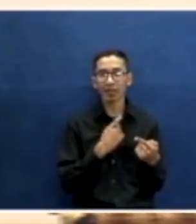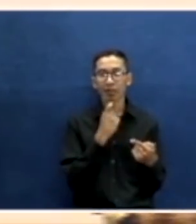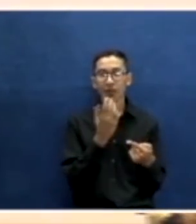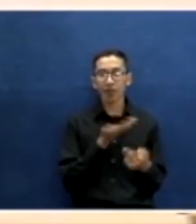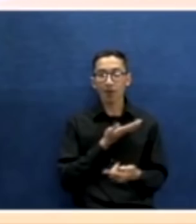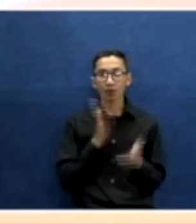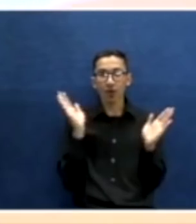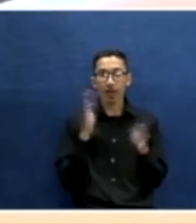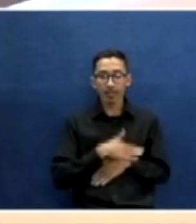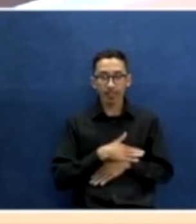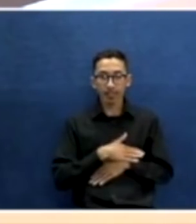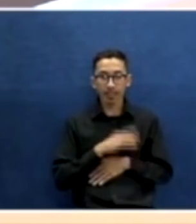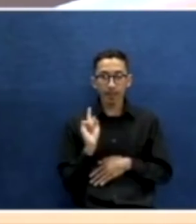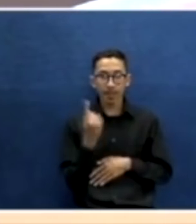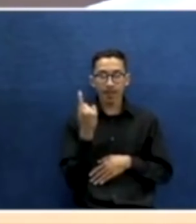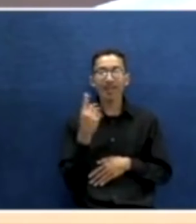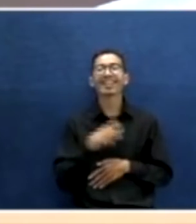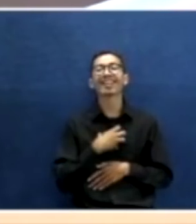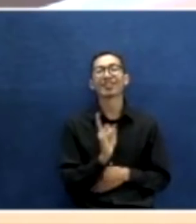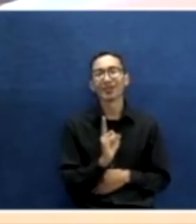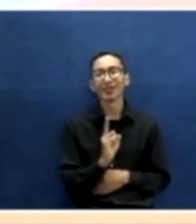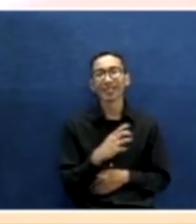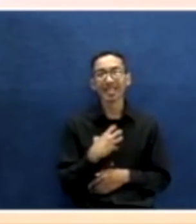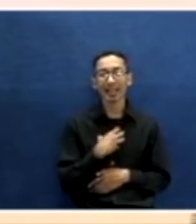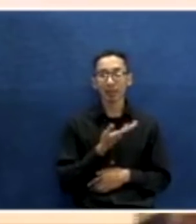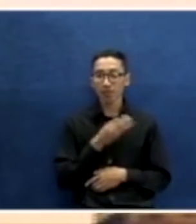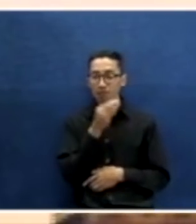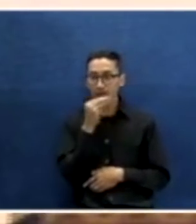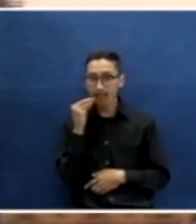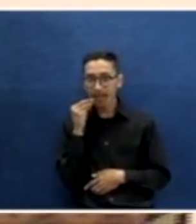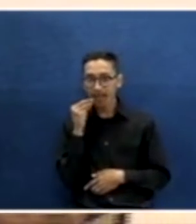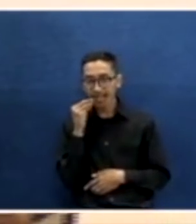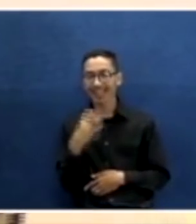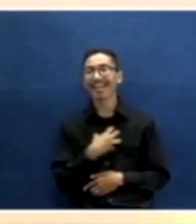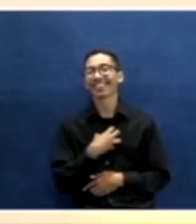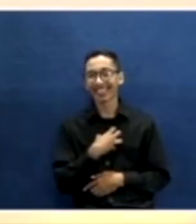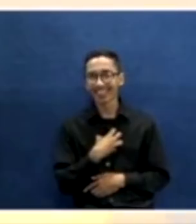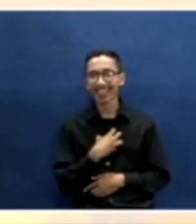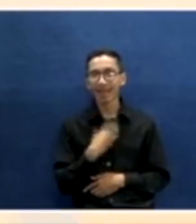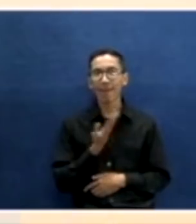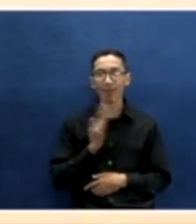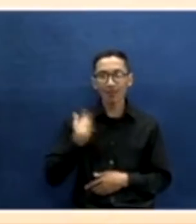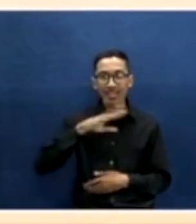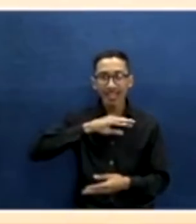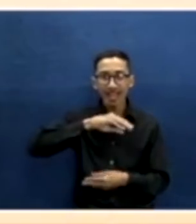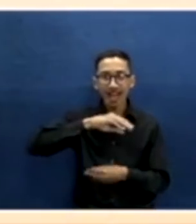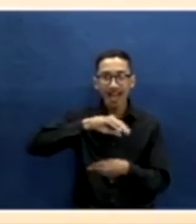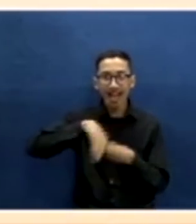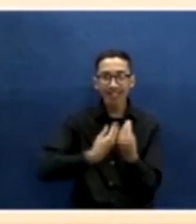shalat selalu yang pertama niat kalau membahas puasa niat kalau kemudian haji dan umroh niat